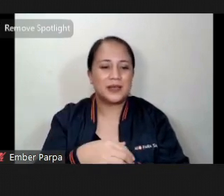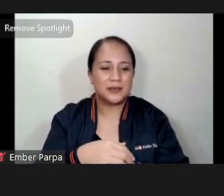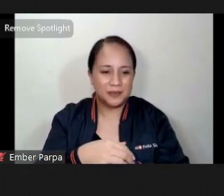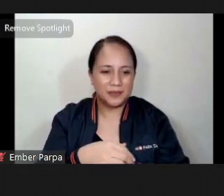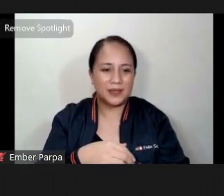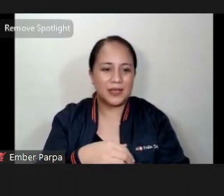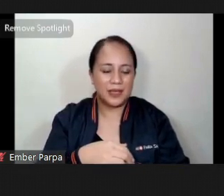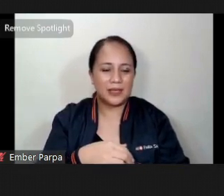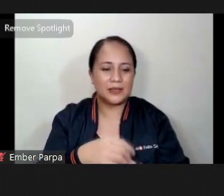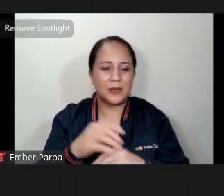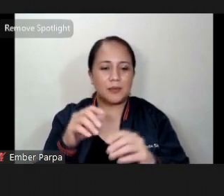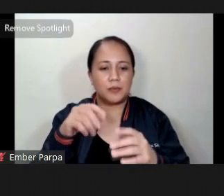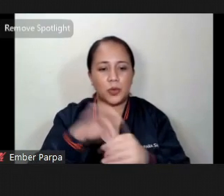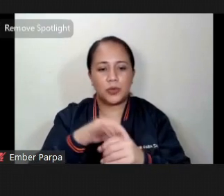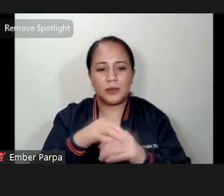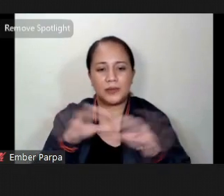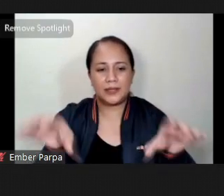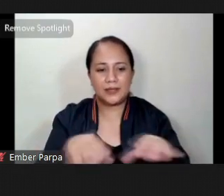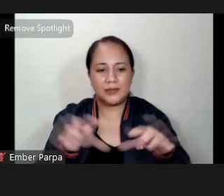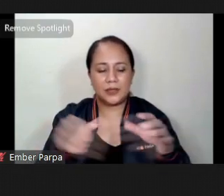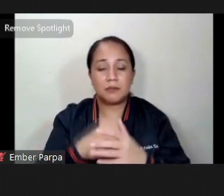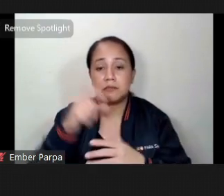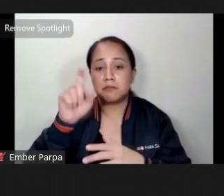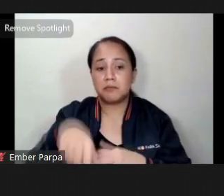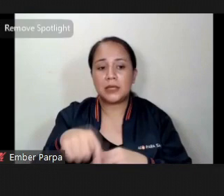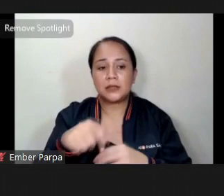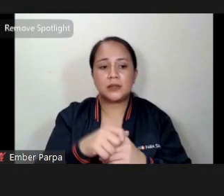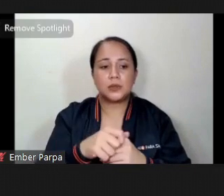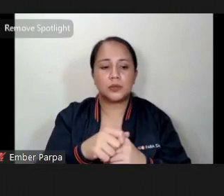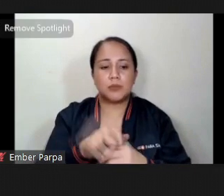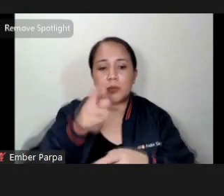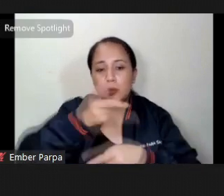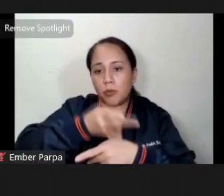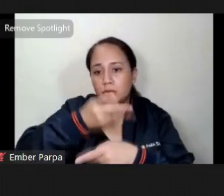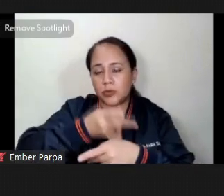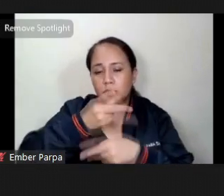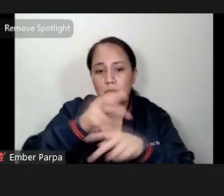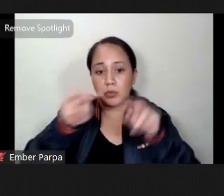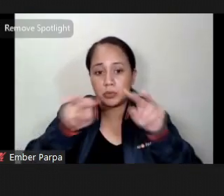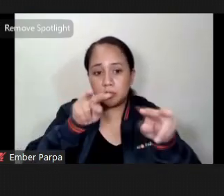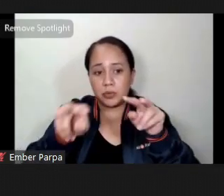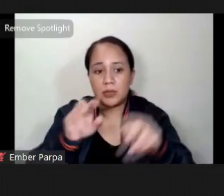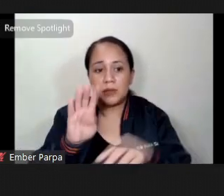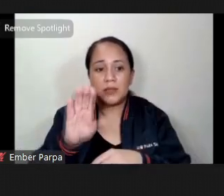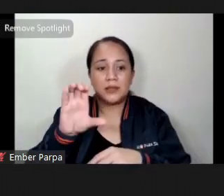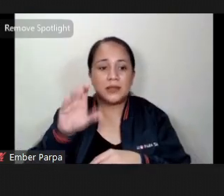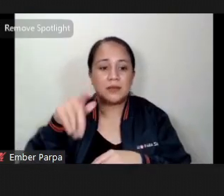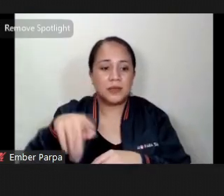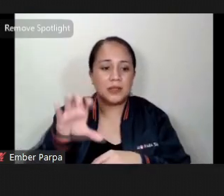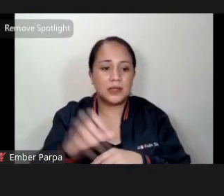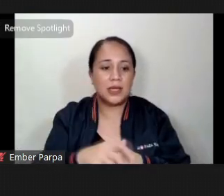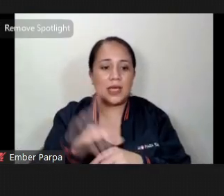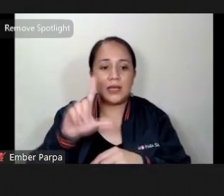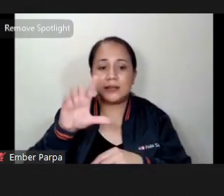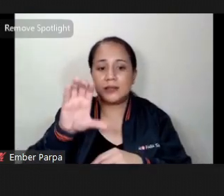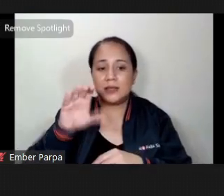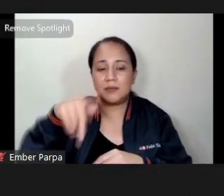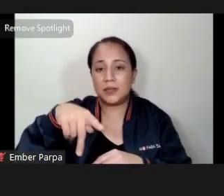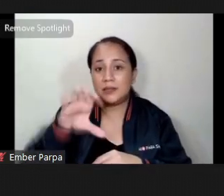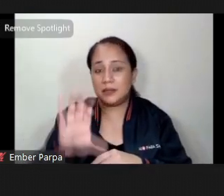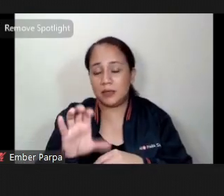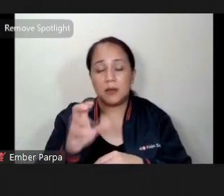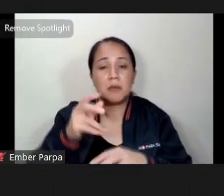program and activities. Dapat talaga ay namomonitor ang BCPC at LCPC